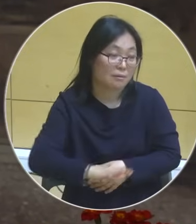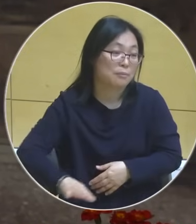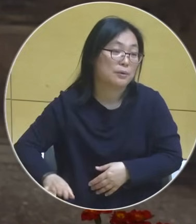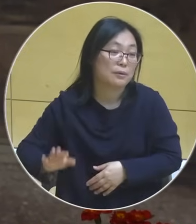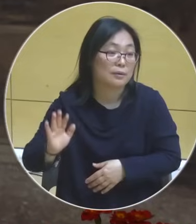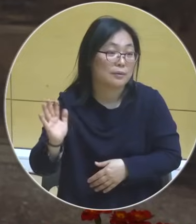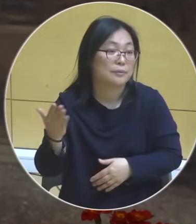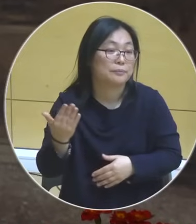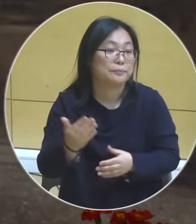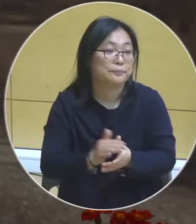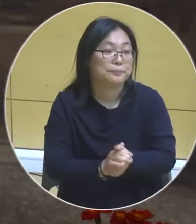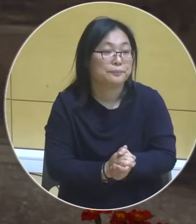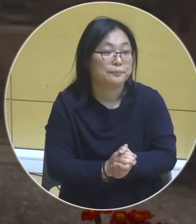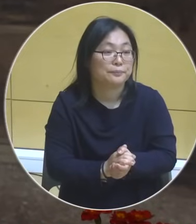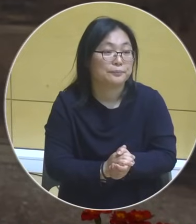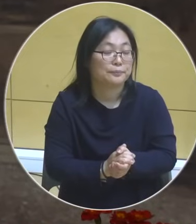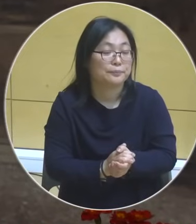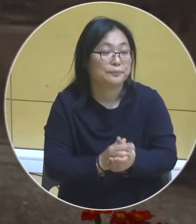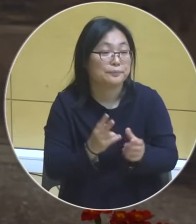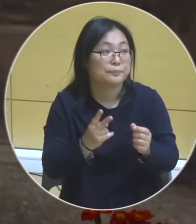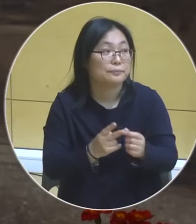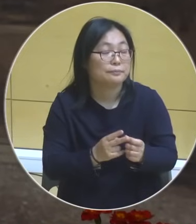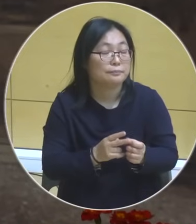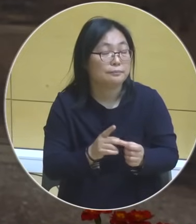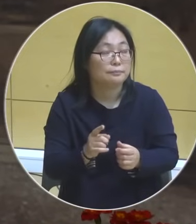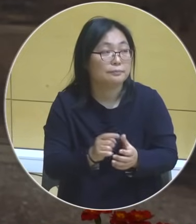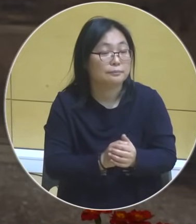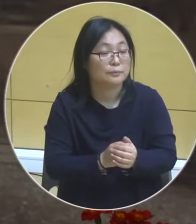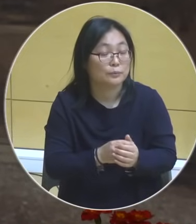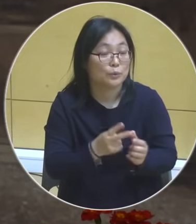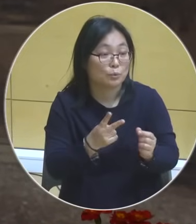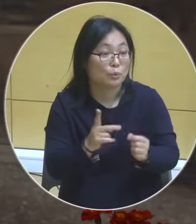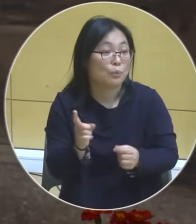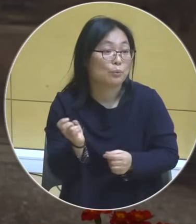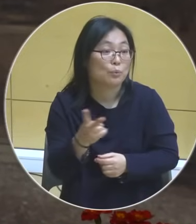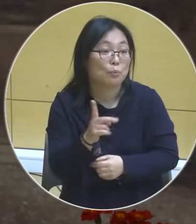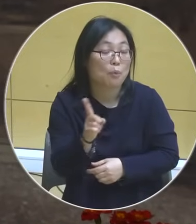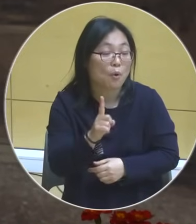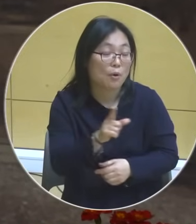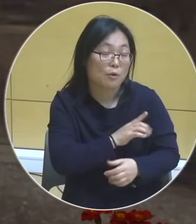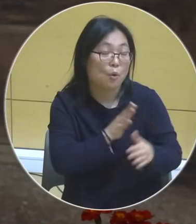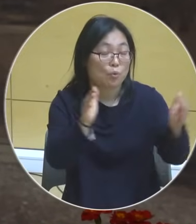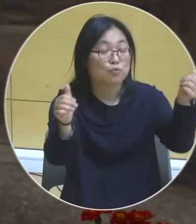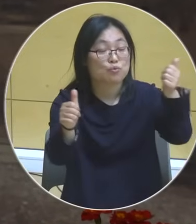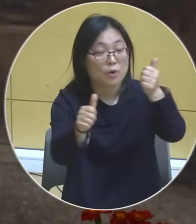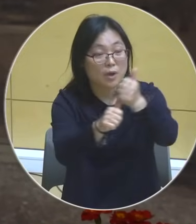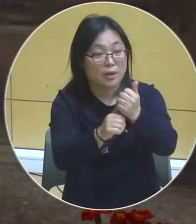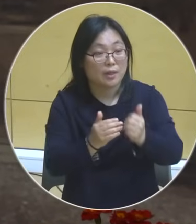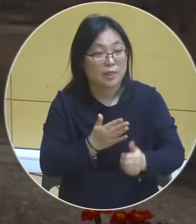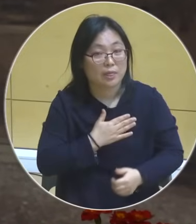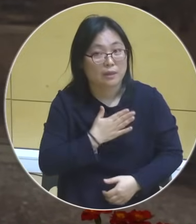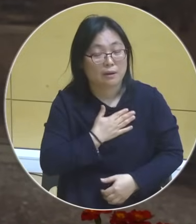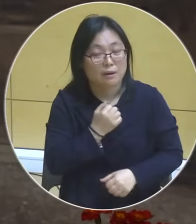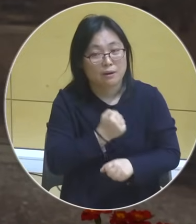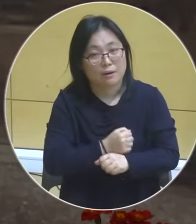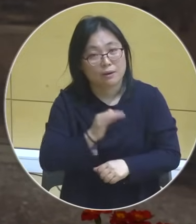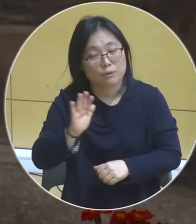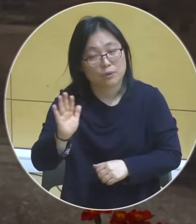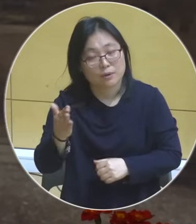됩니다. 그리고 또 하나 있다면 어떤 부분이 있을까요? 여호수아는 자기가 해야 될